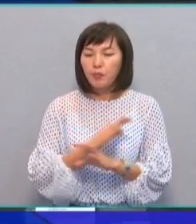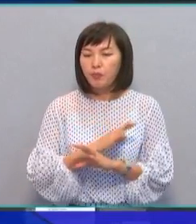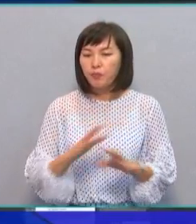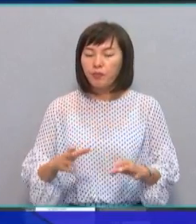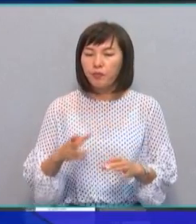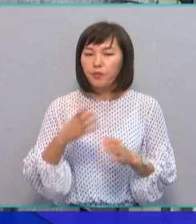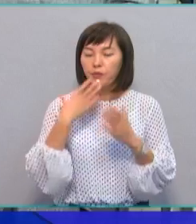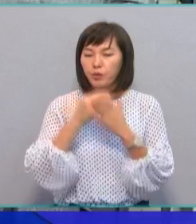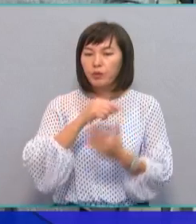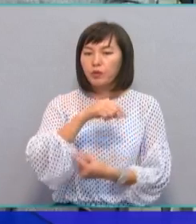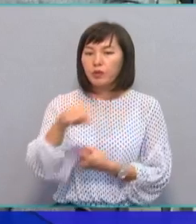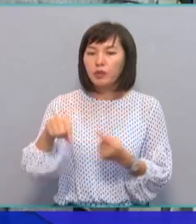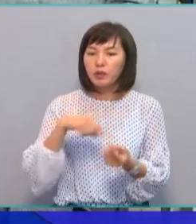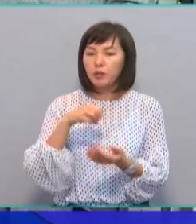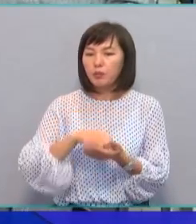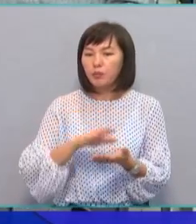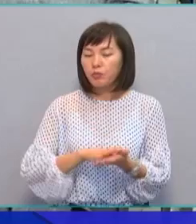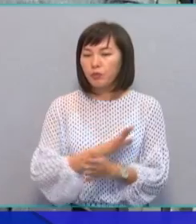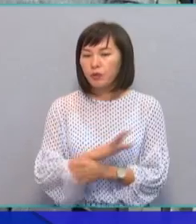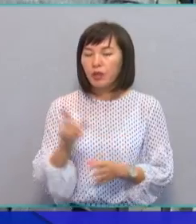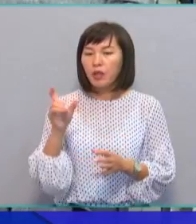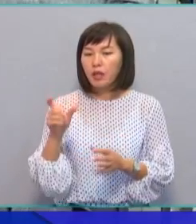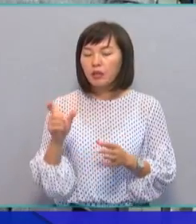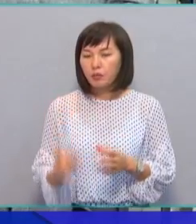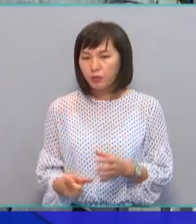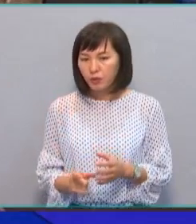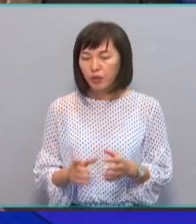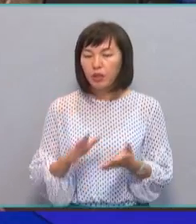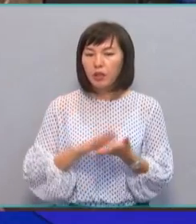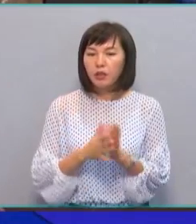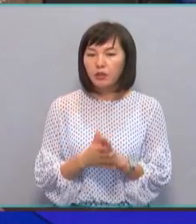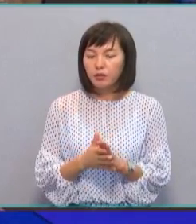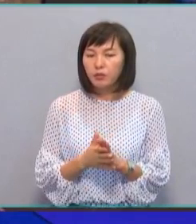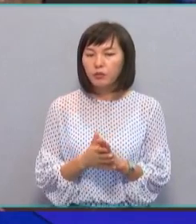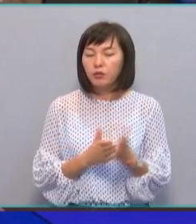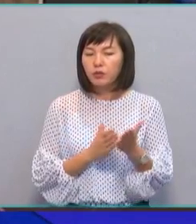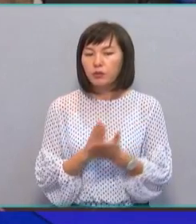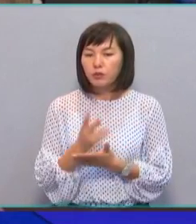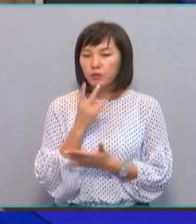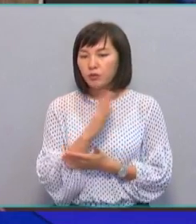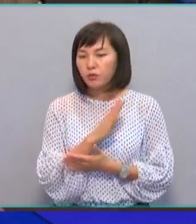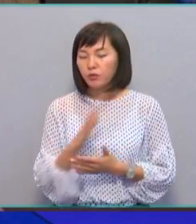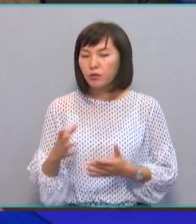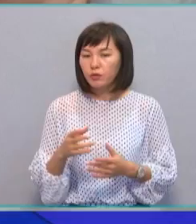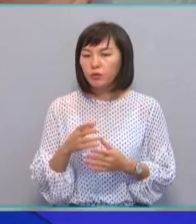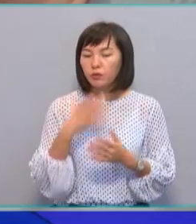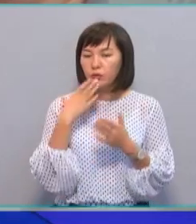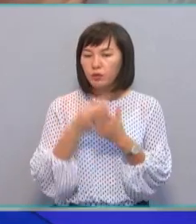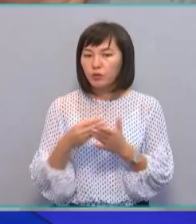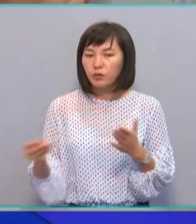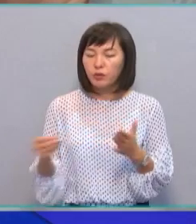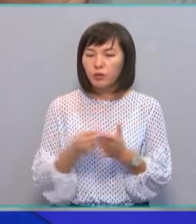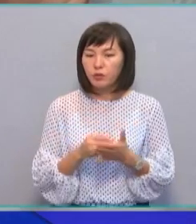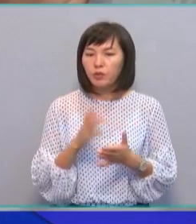орналаспаған, жеке кәсіпкер ретінде тіркелмеген азаматтық құқықтық сипаттағы келісімшарт бойынша қызмет көрсетпейтіндер дербес төлем арқылы